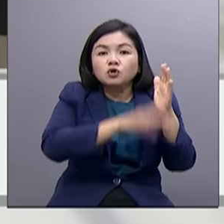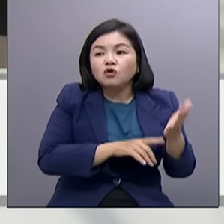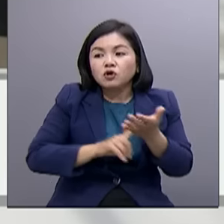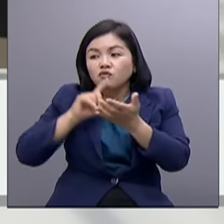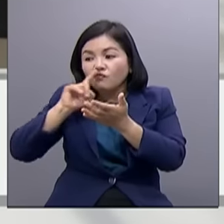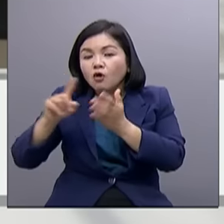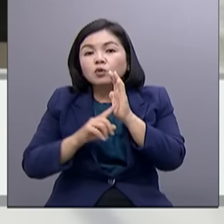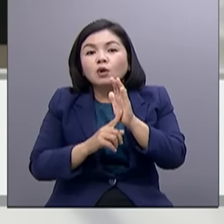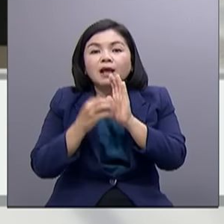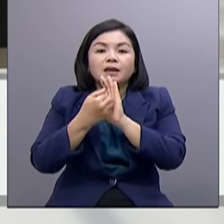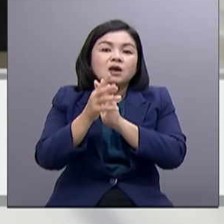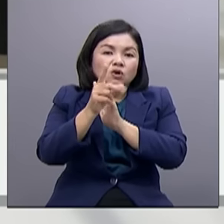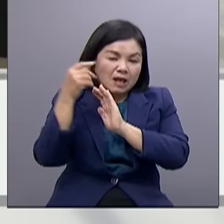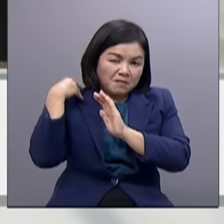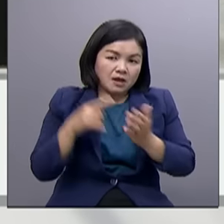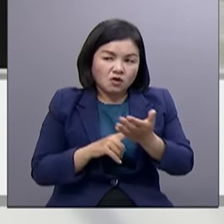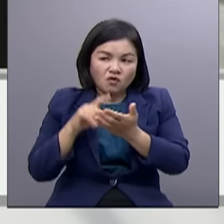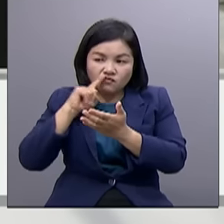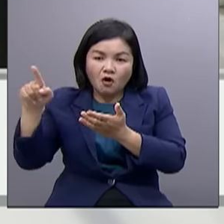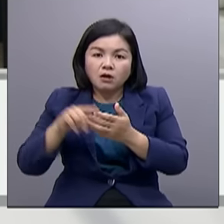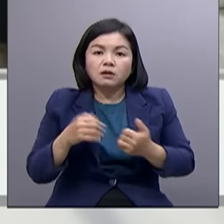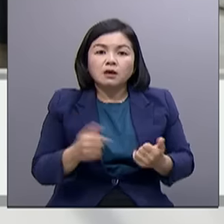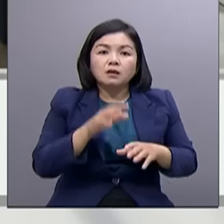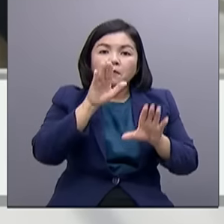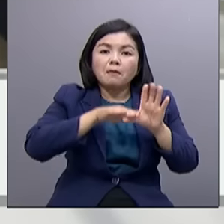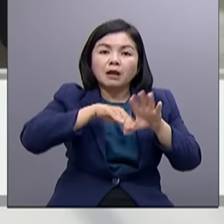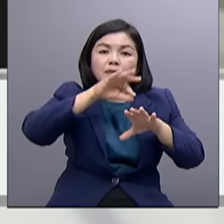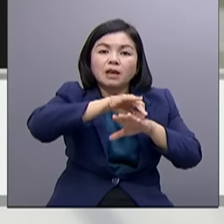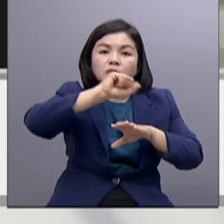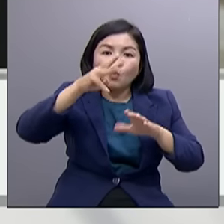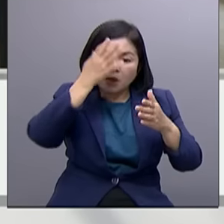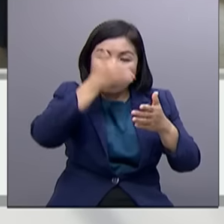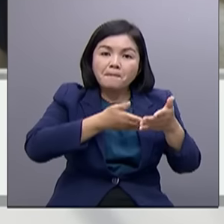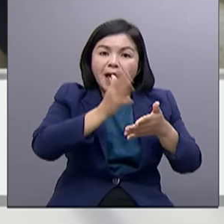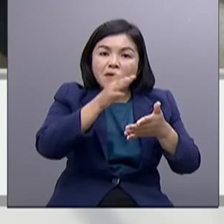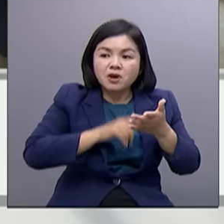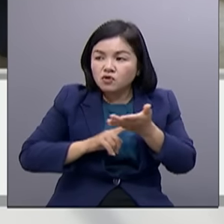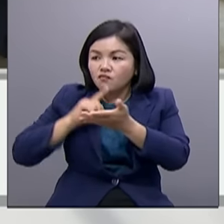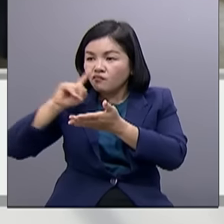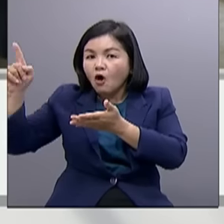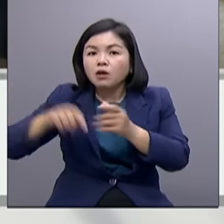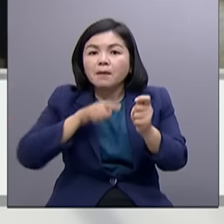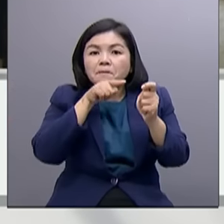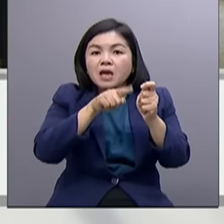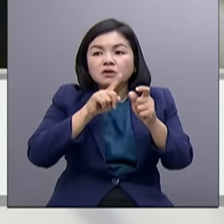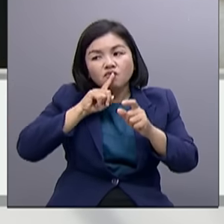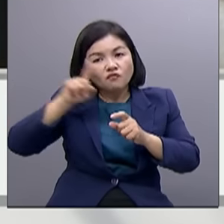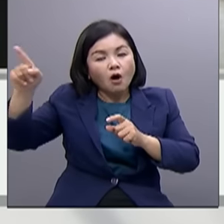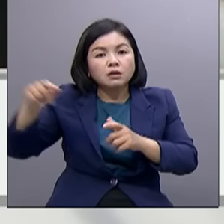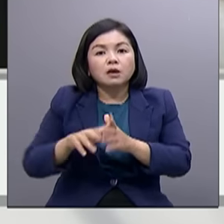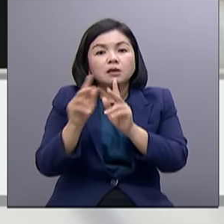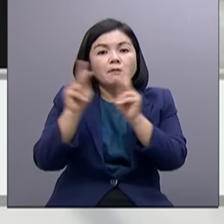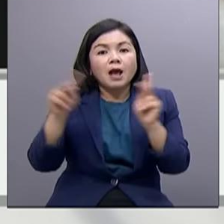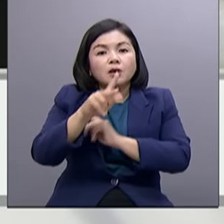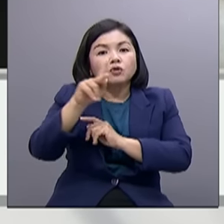ขอนแก่นคุณธนวิทย์ชัยนิลวงศ์ที่เป็นผู้สมัครสวที่เขาไม่ผ่านการเลือกในระดับอำเภอเนี่ยไปยื่นร้องเรียนที่กกต